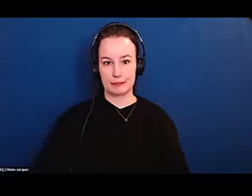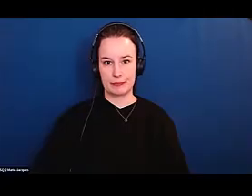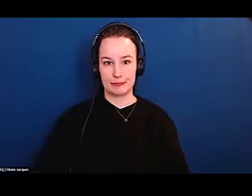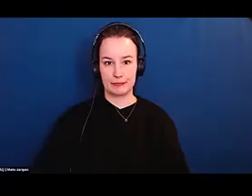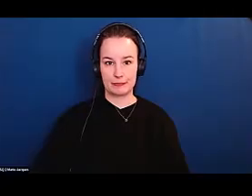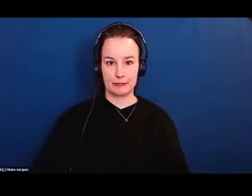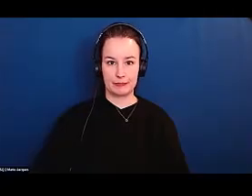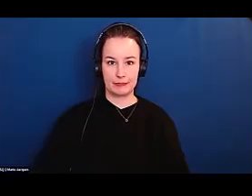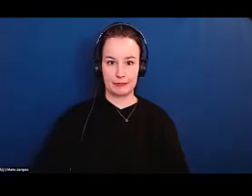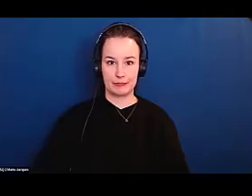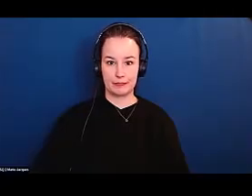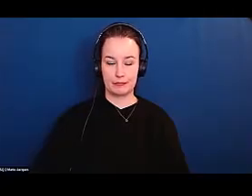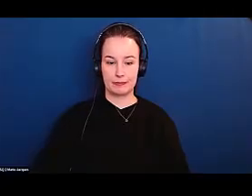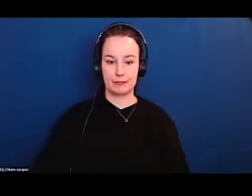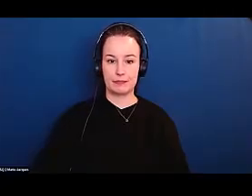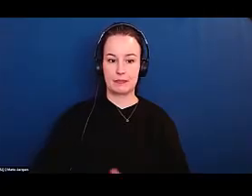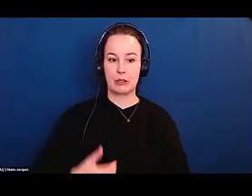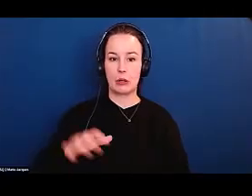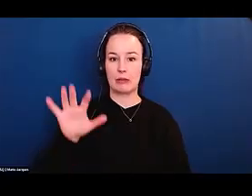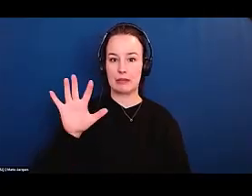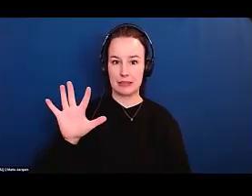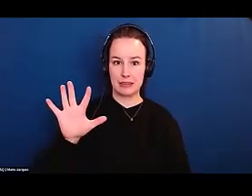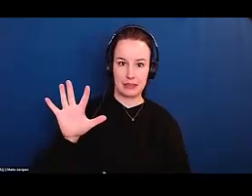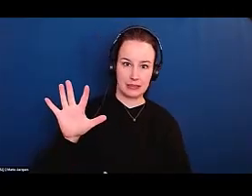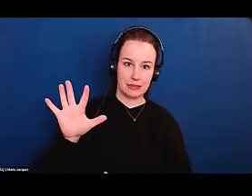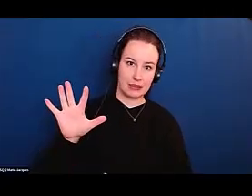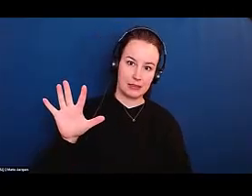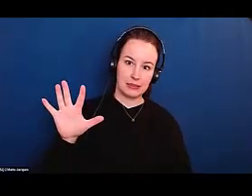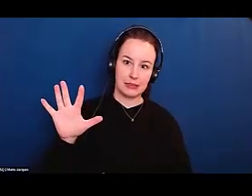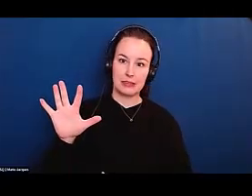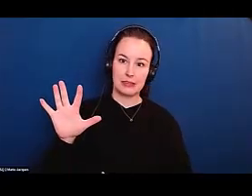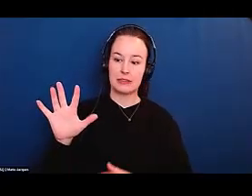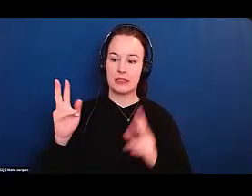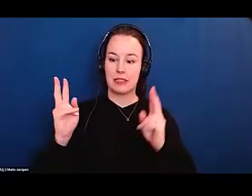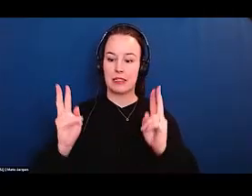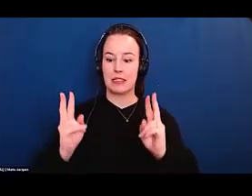Donc, George's House, qui a 5 lits, soins palliatifs.